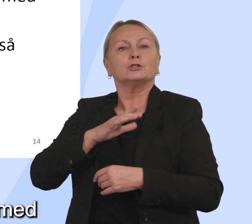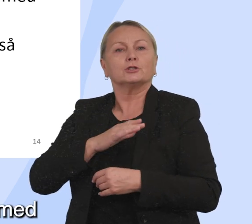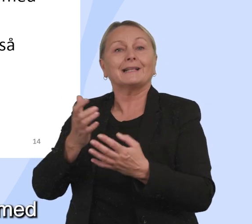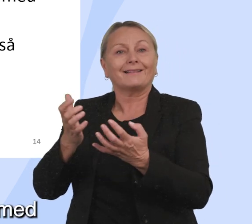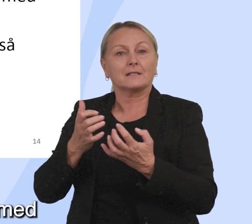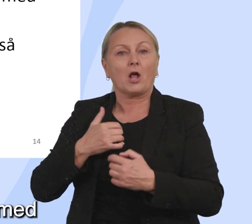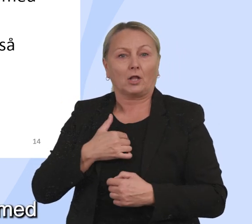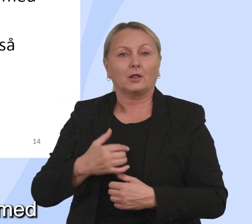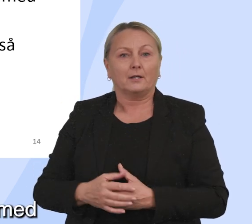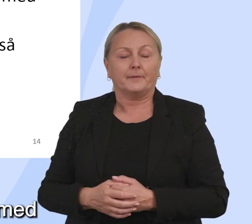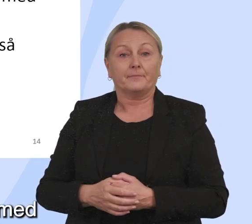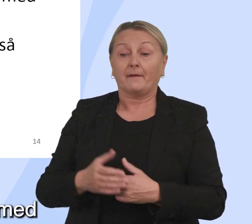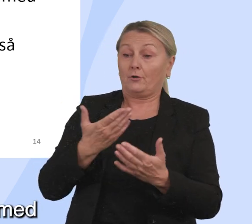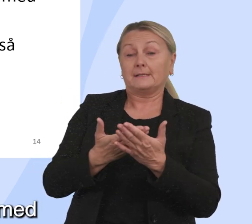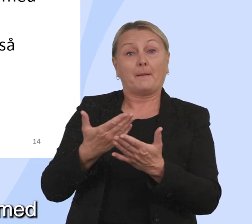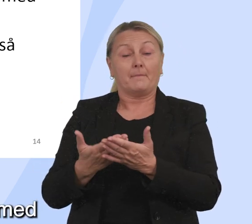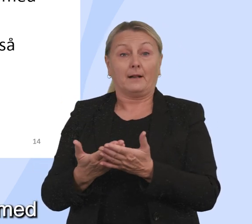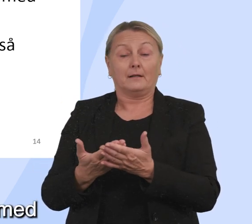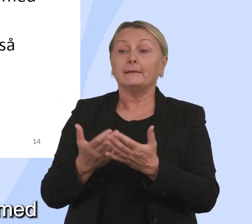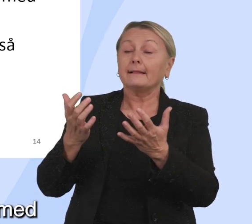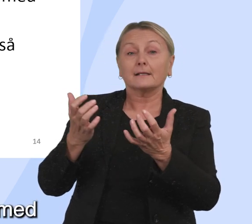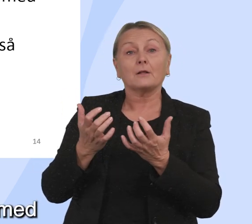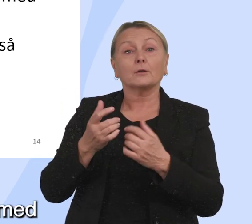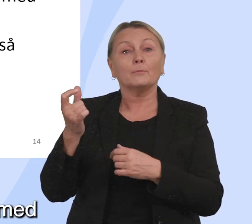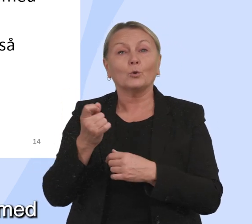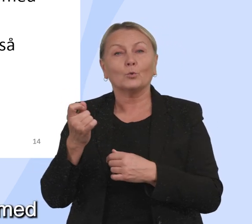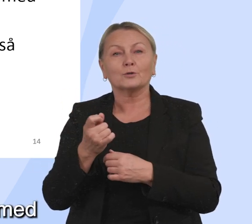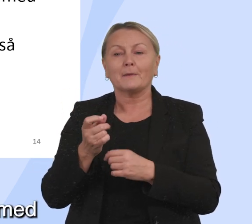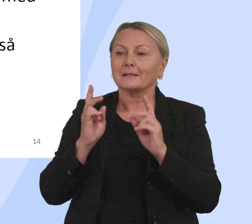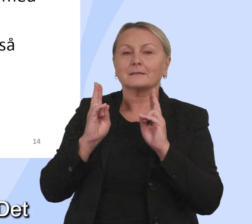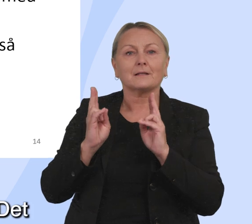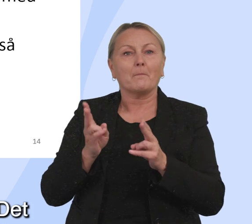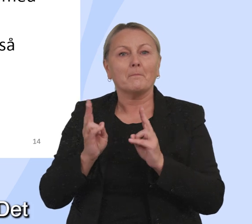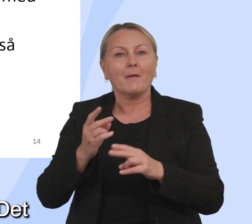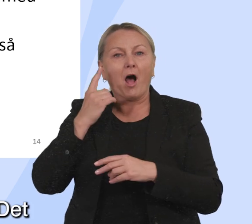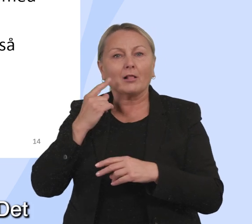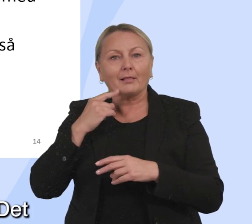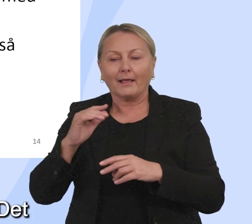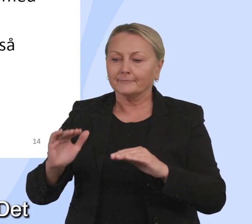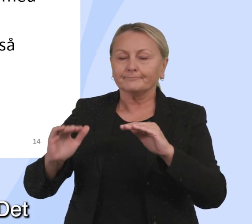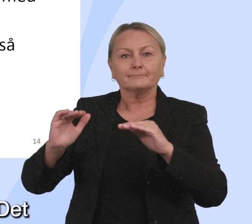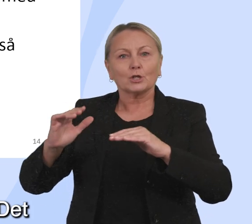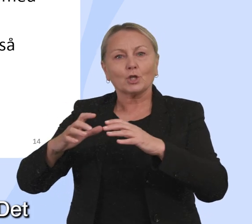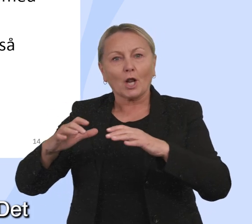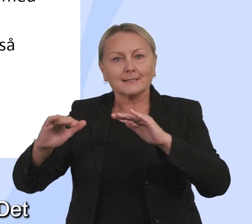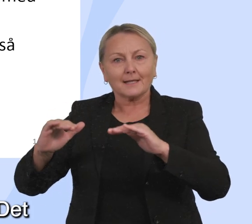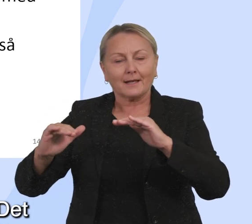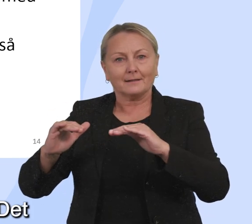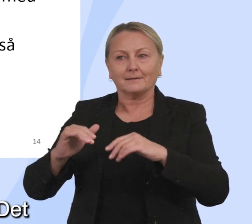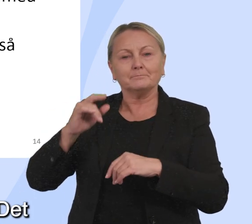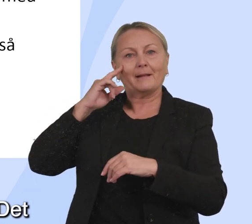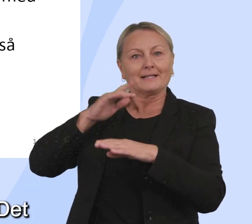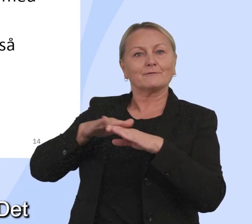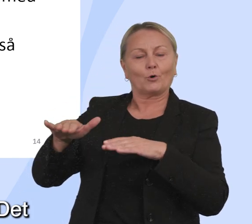For eksempel, så er det interessant i nogen, der er i samme alder og størrelse. Det er ofte det mest meningsfulde. Det kan også være